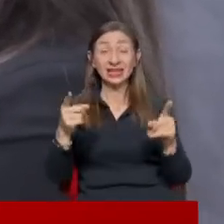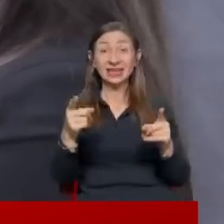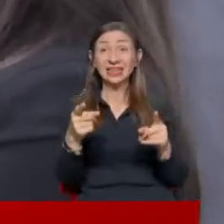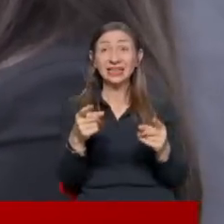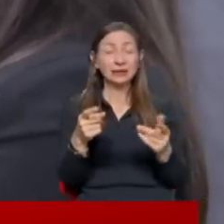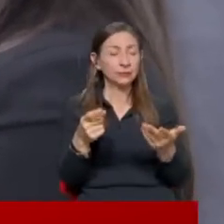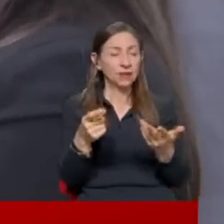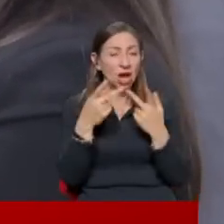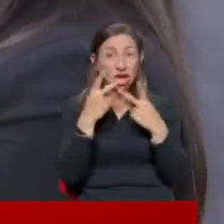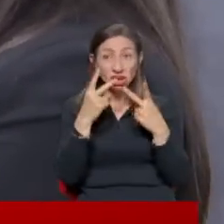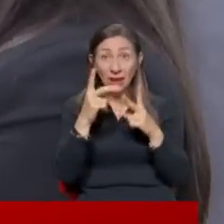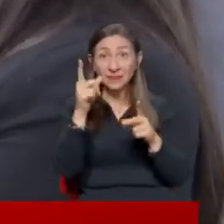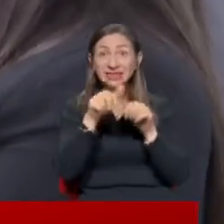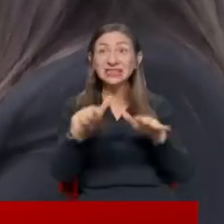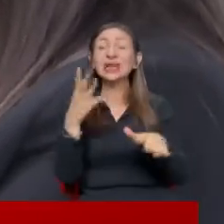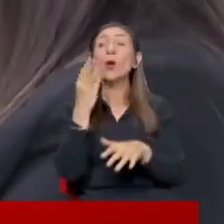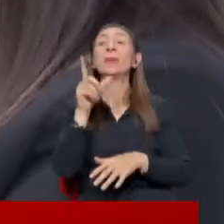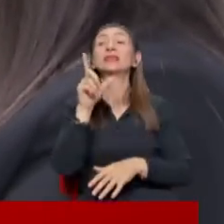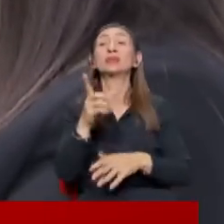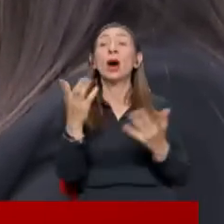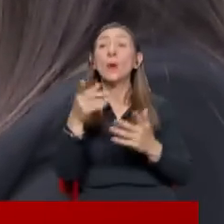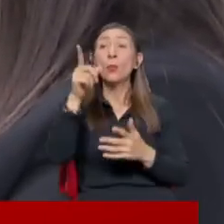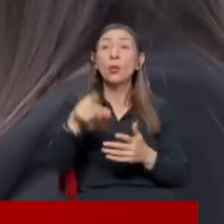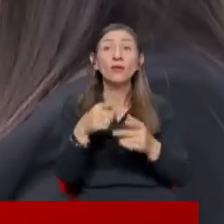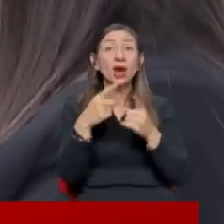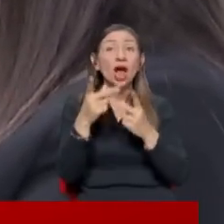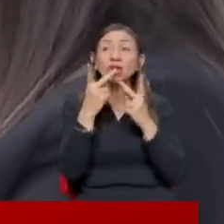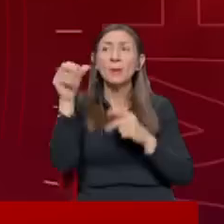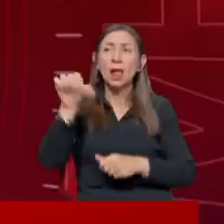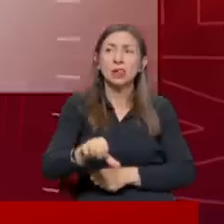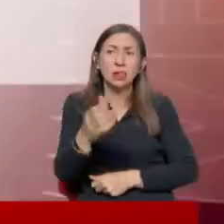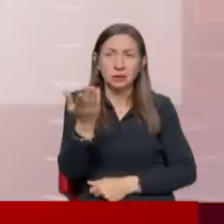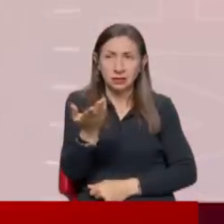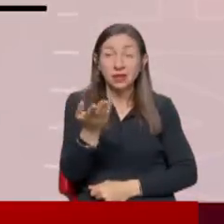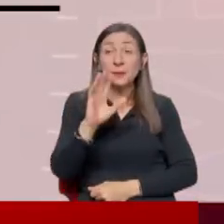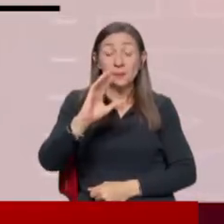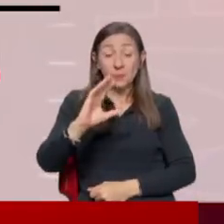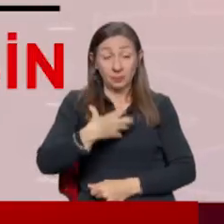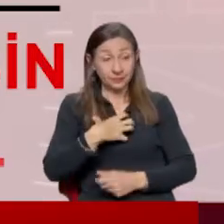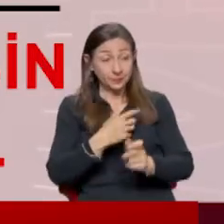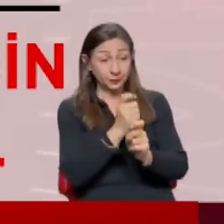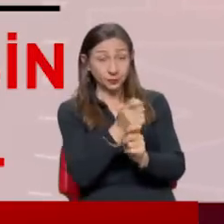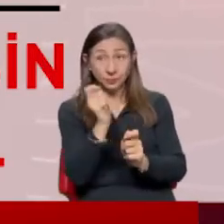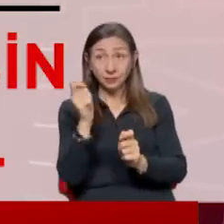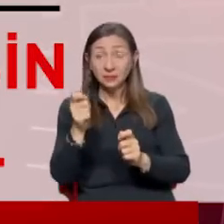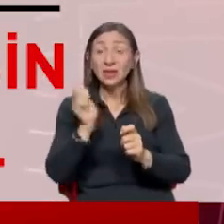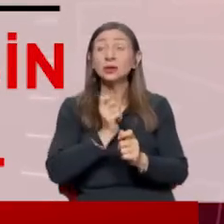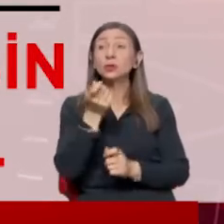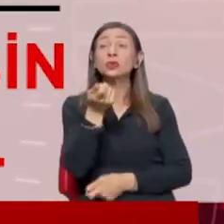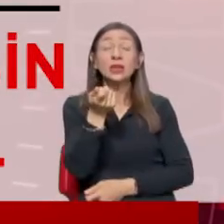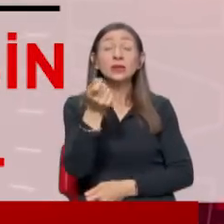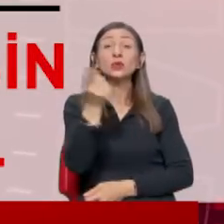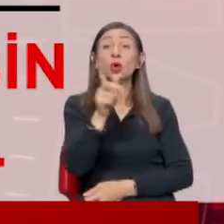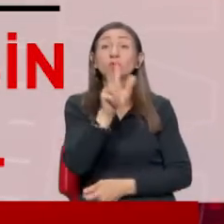farklılığı açıklayabilen bir sistemimiz olması lazım. Fakat bu haklılığı açıklayamıyoruz şu anda. İşverenin ödeyeceği asgari ücrete